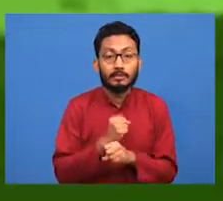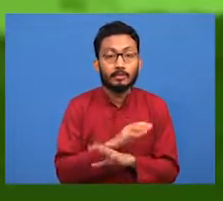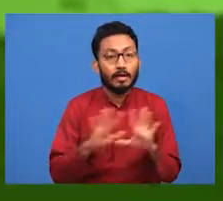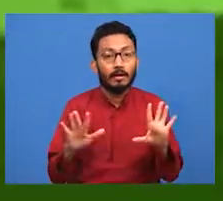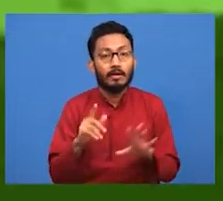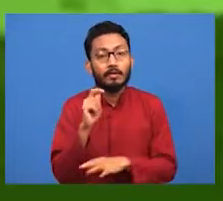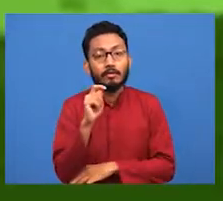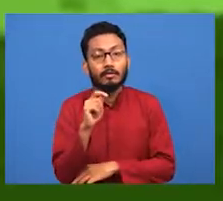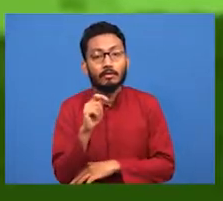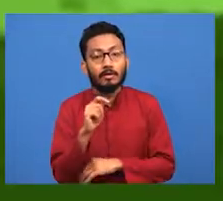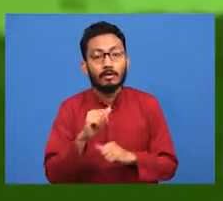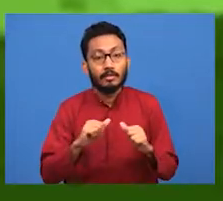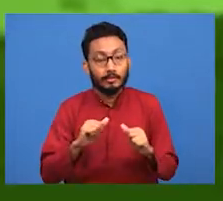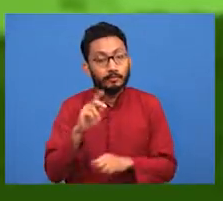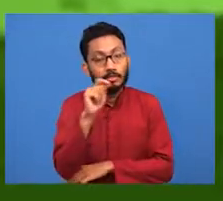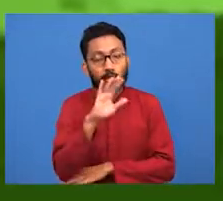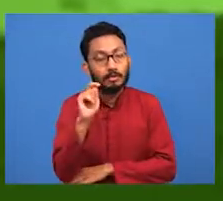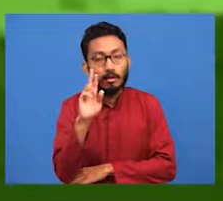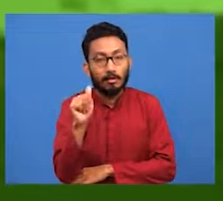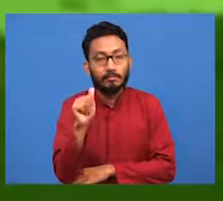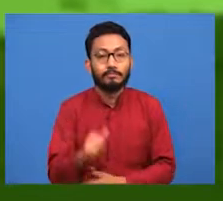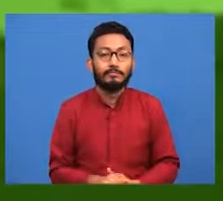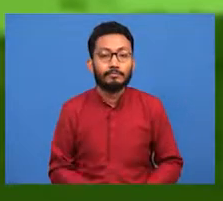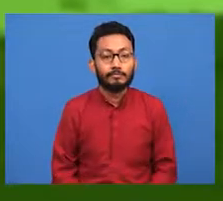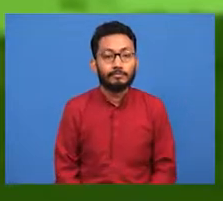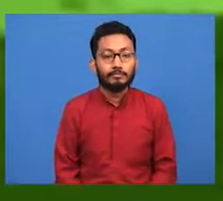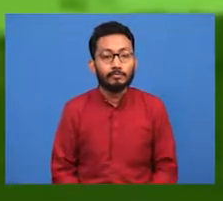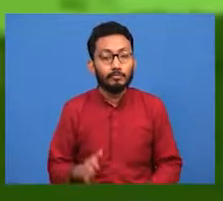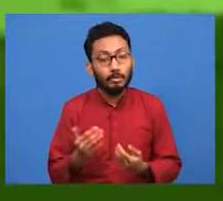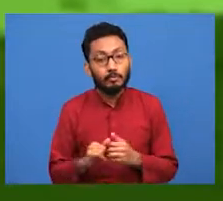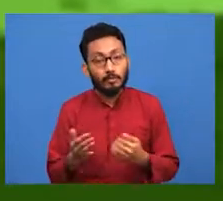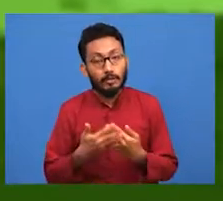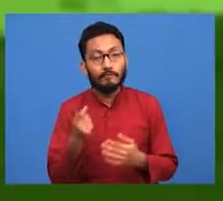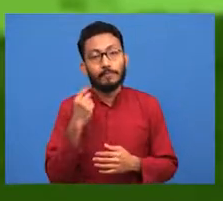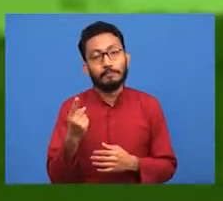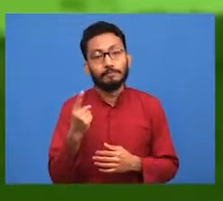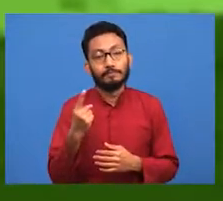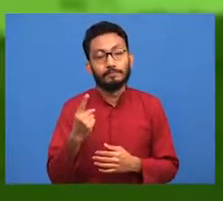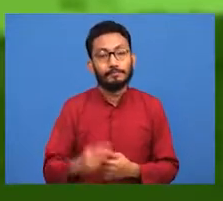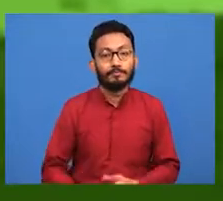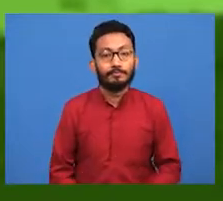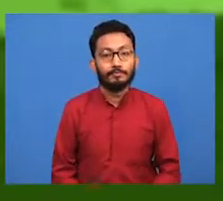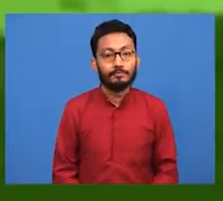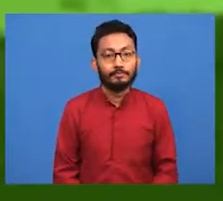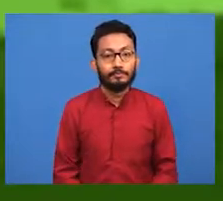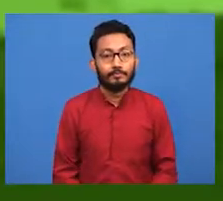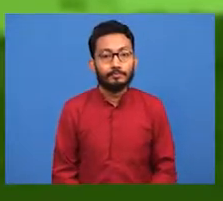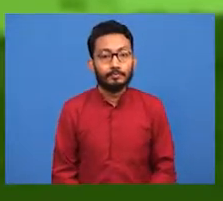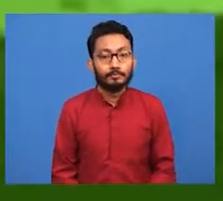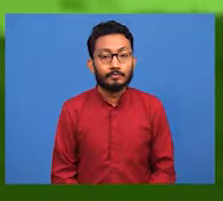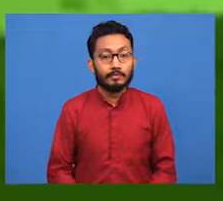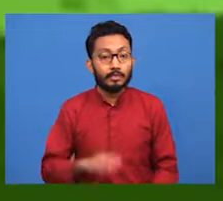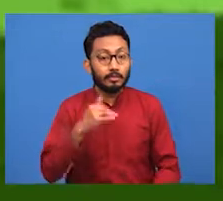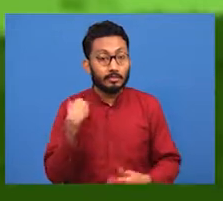Adakah murid-murid lihat perbezaannya? Ya, bagus.